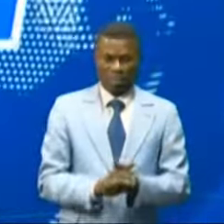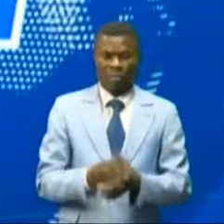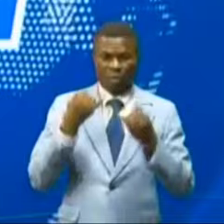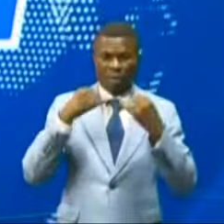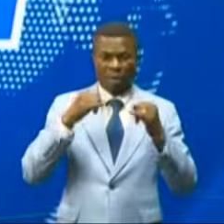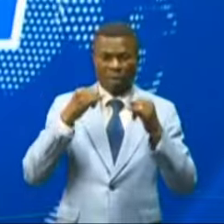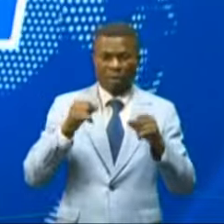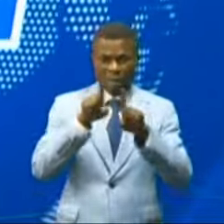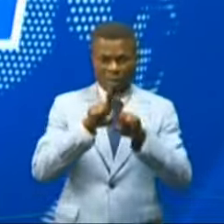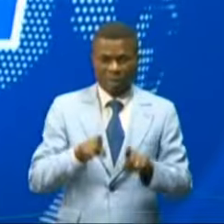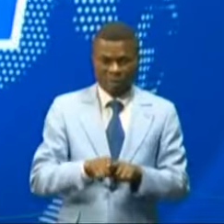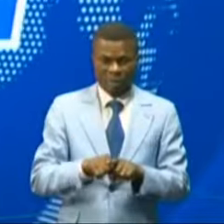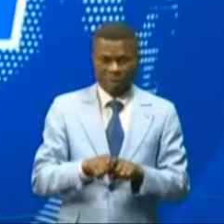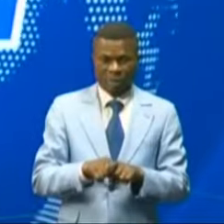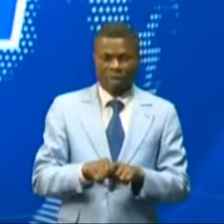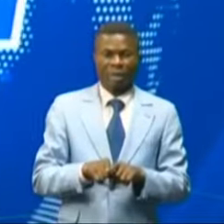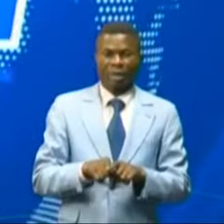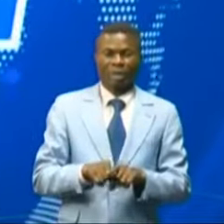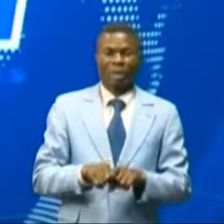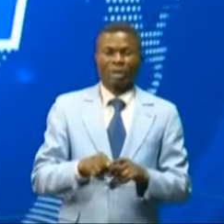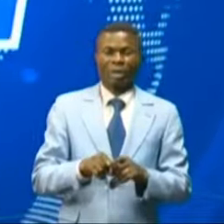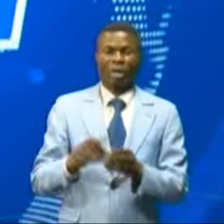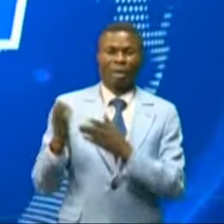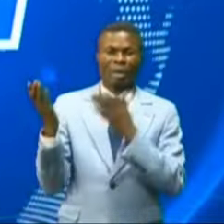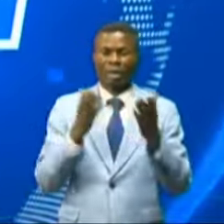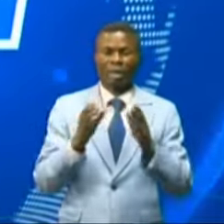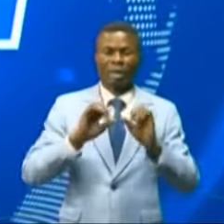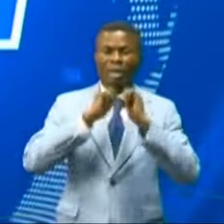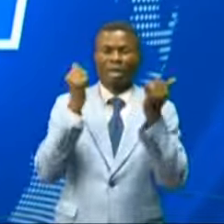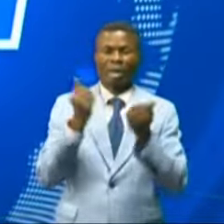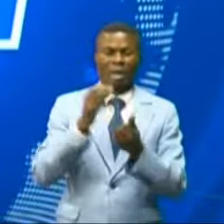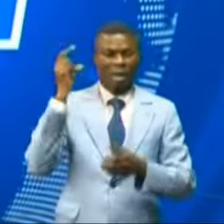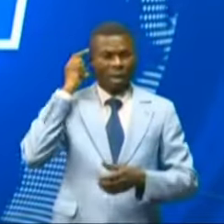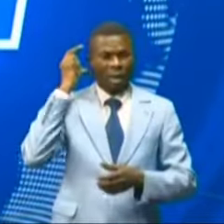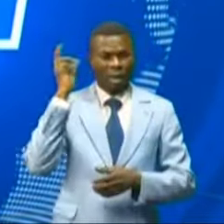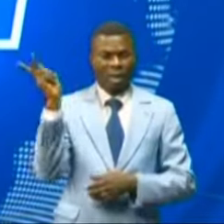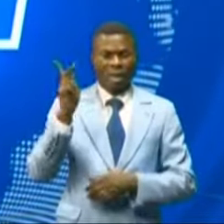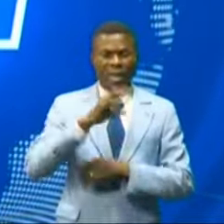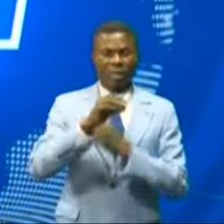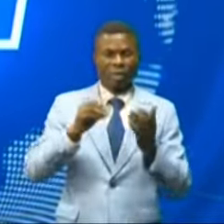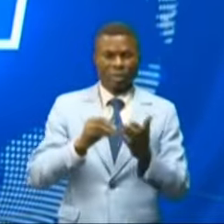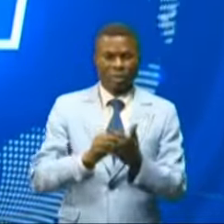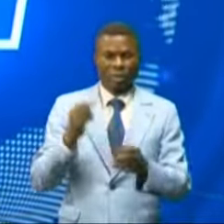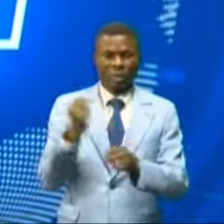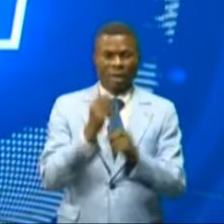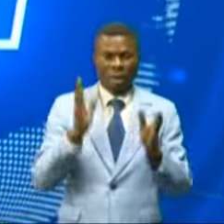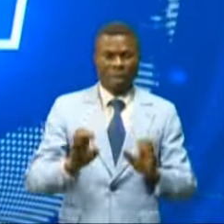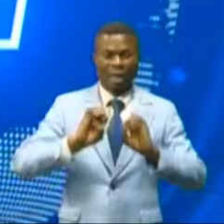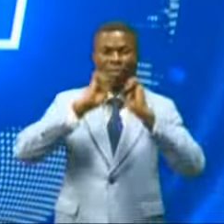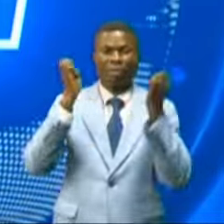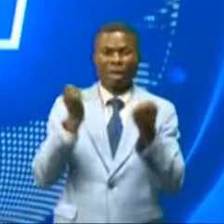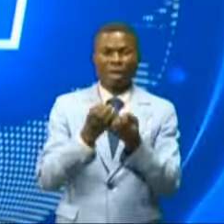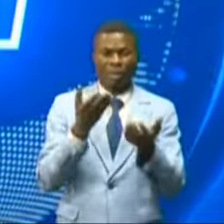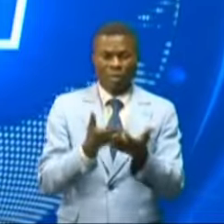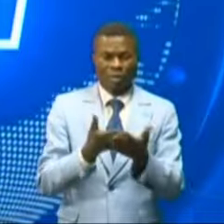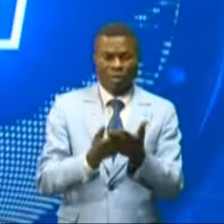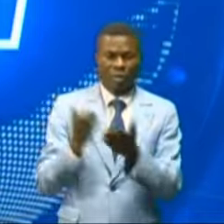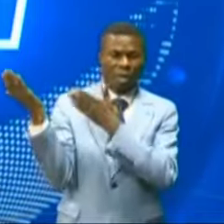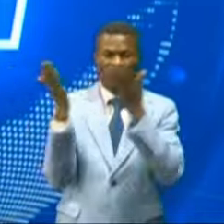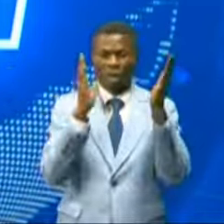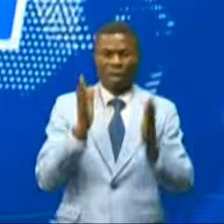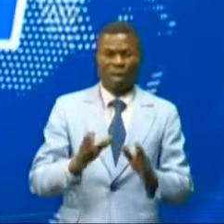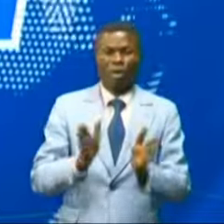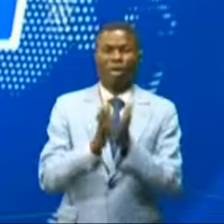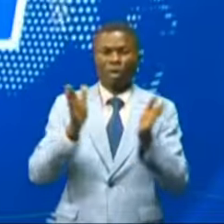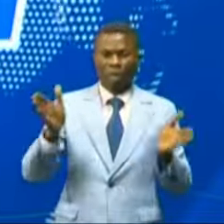L'actualité, c'est aussi cette grogne chez Transco à l'agence des Kananga, province du Kasaï central. Le personnel de cette entreprise du transport en